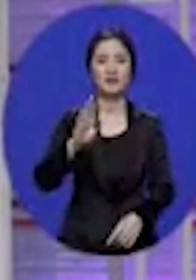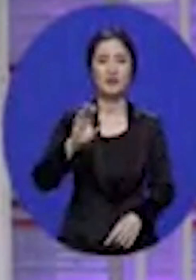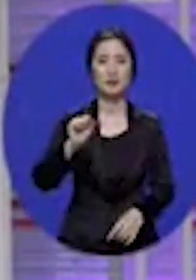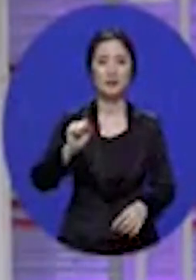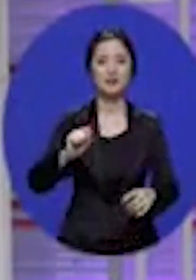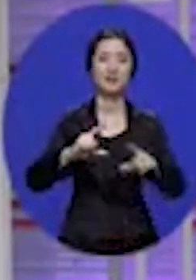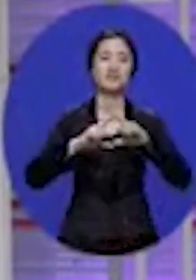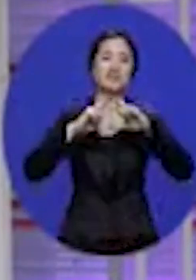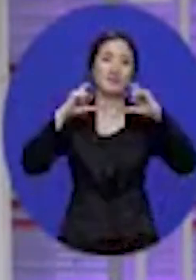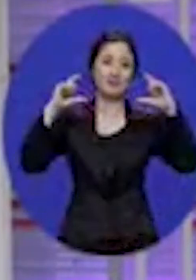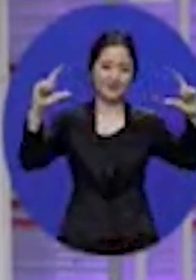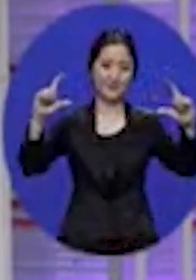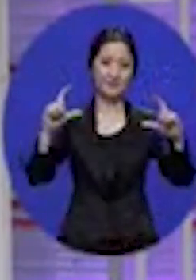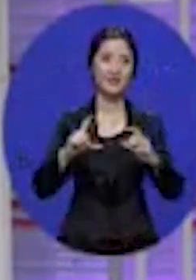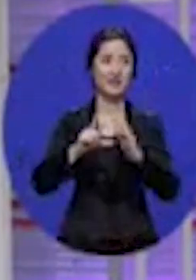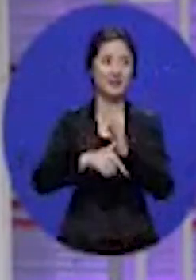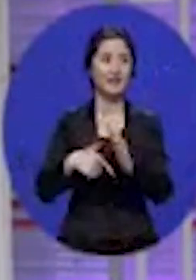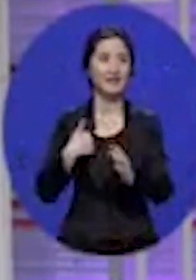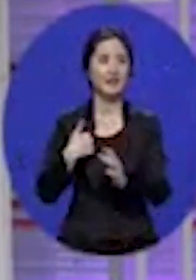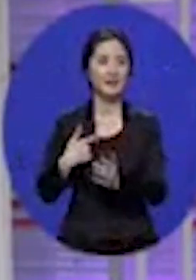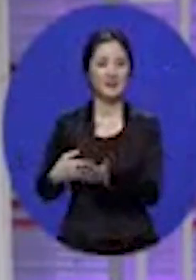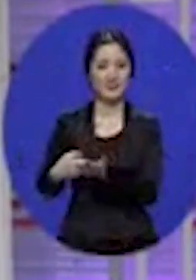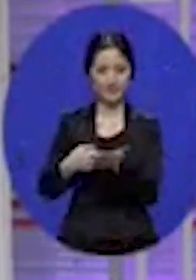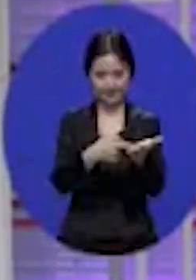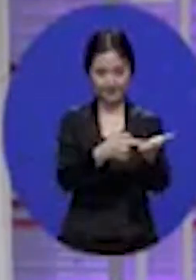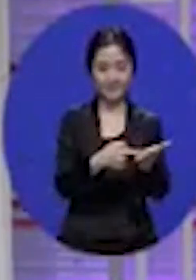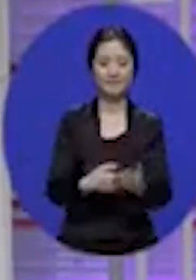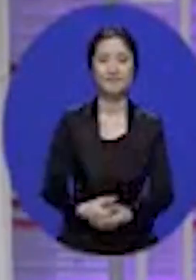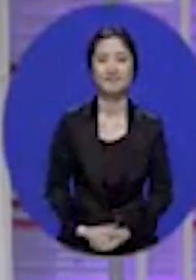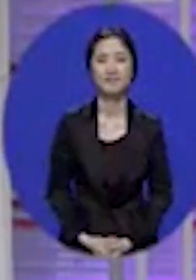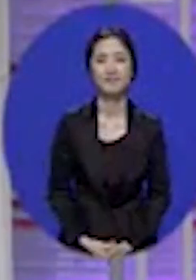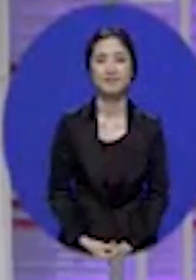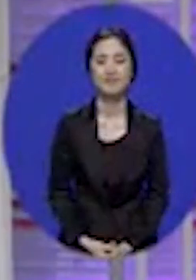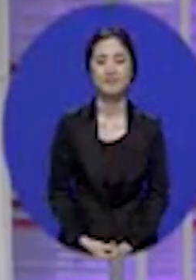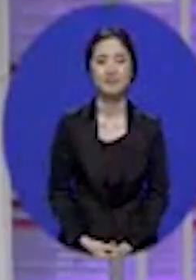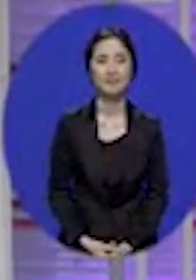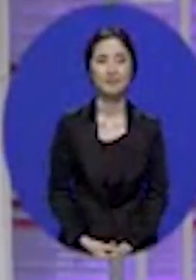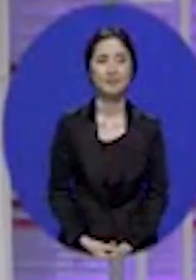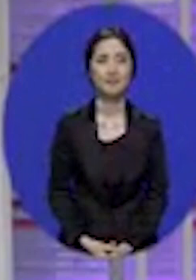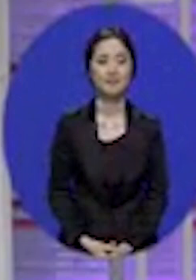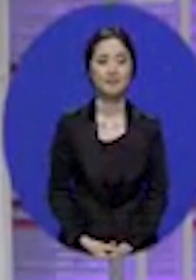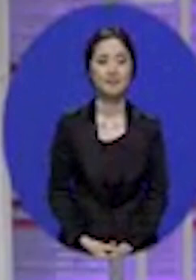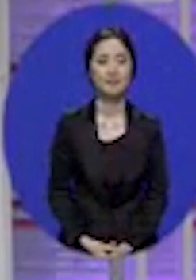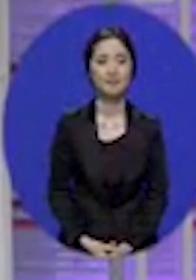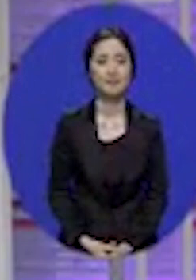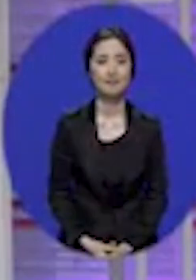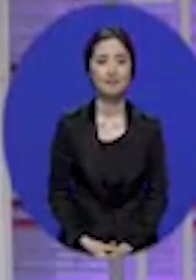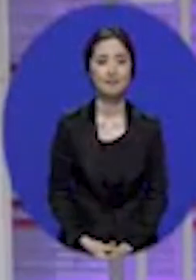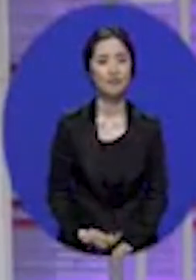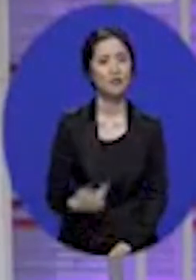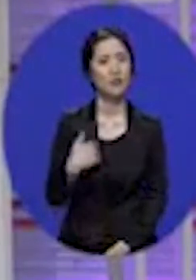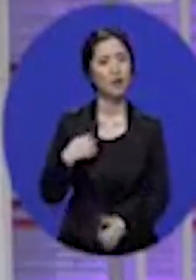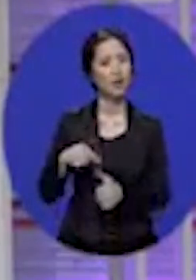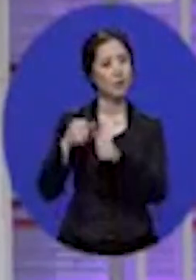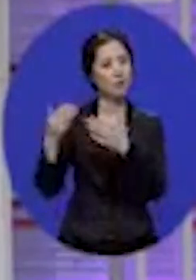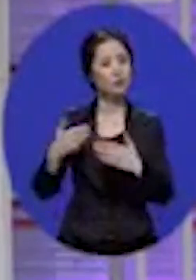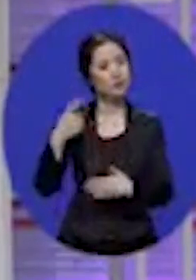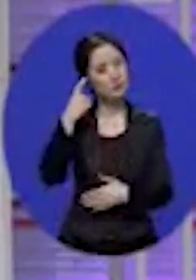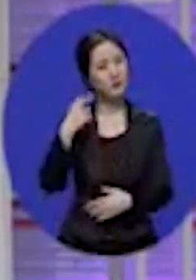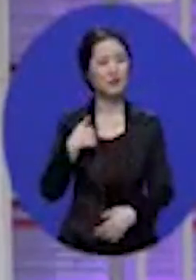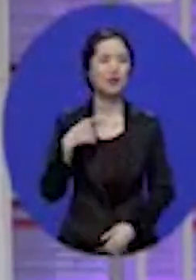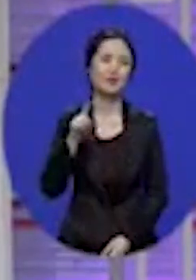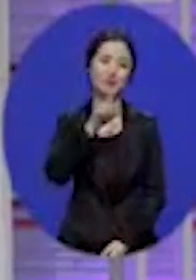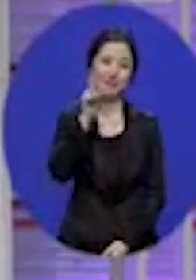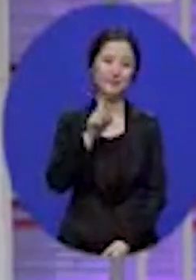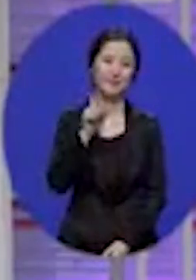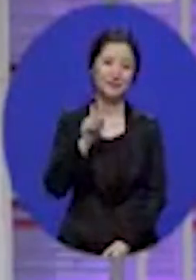하겠어요. 당연히 제가 이력서를 넣게 됐죠. 근데 저를 왜 뽑았는지 지금도 제가 알 수가